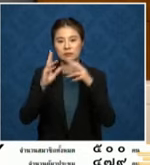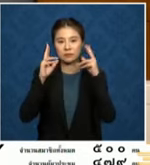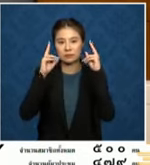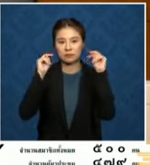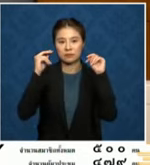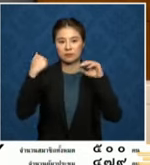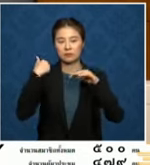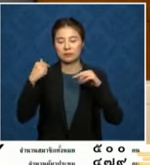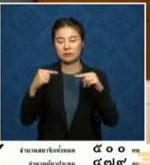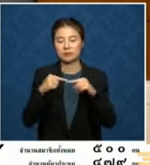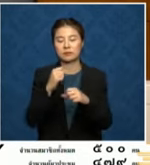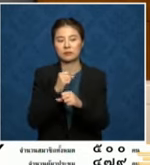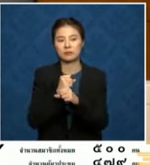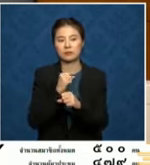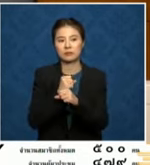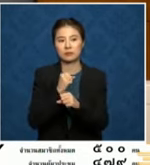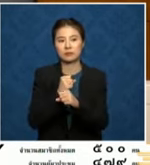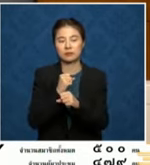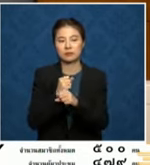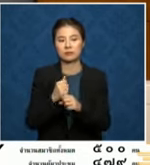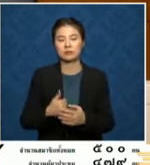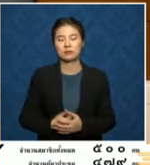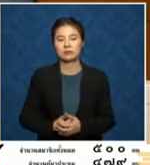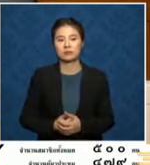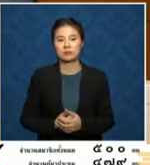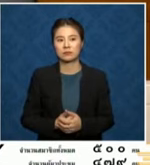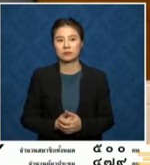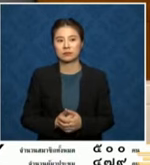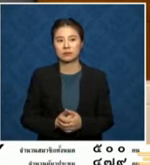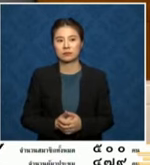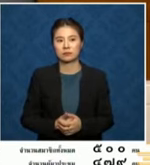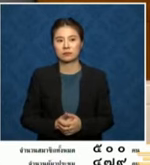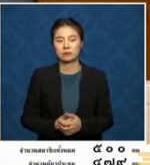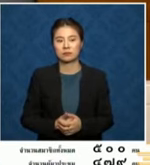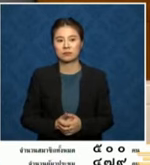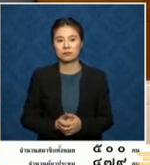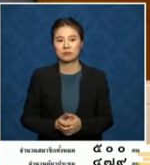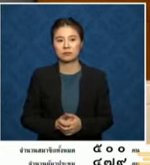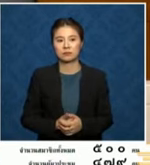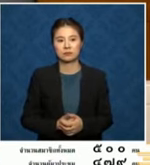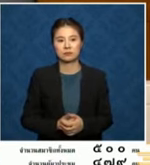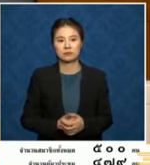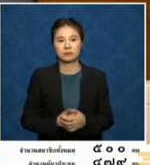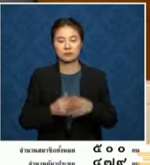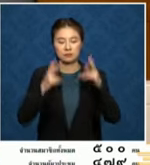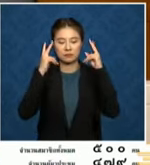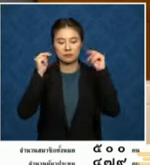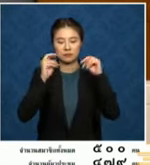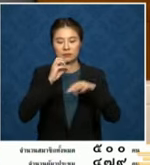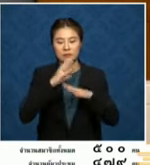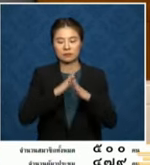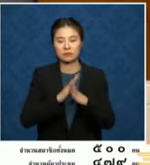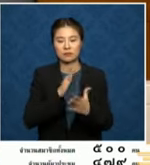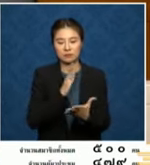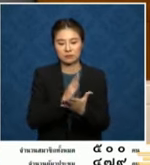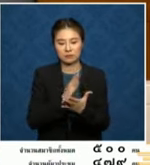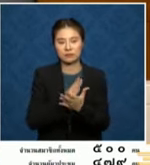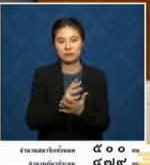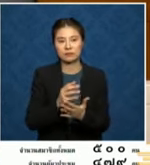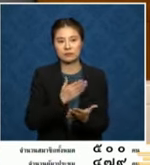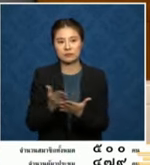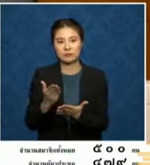เรียนว่าท่านนายกรัฐมนตรีมีคำสั่งจริงๆครับในเรื่องของการให้ลดงดและใช้จ่ายอย่